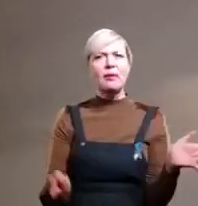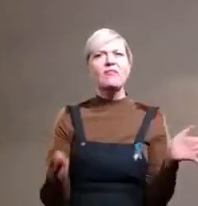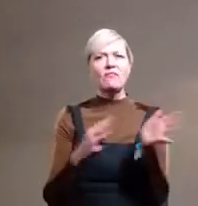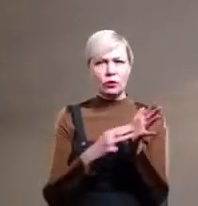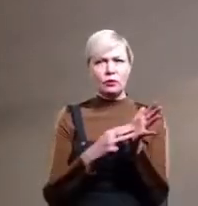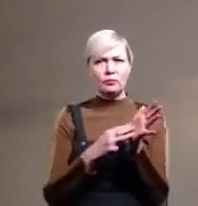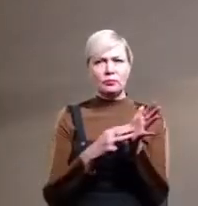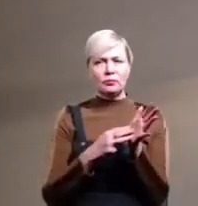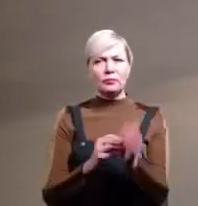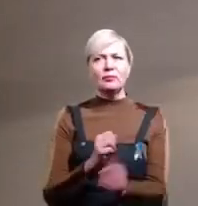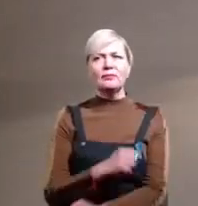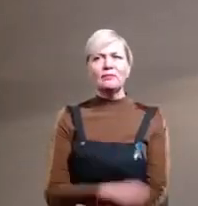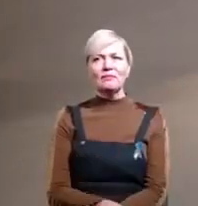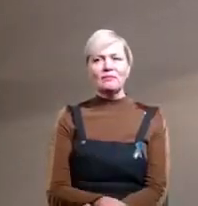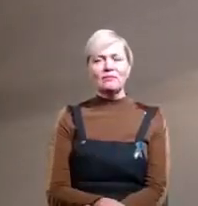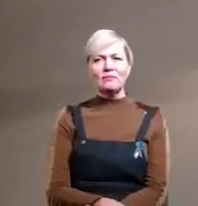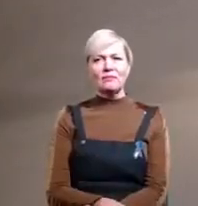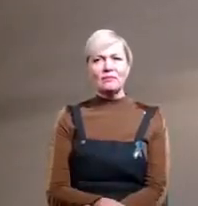Еще разочек.